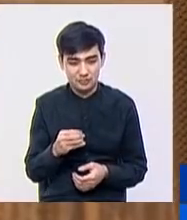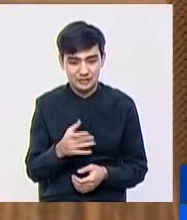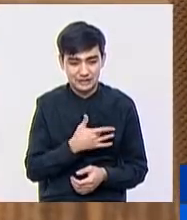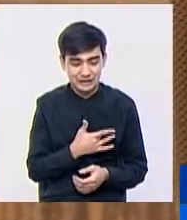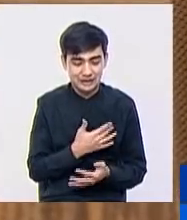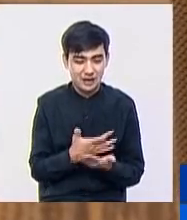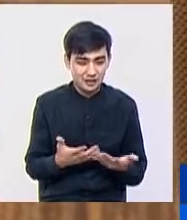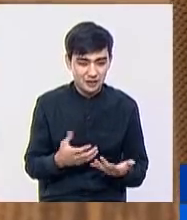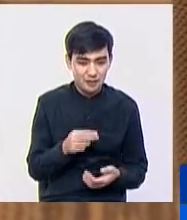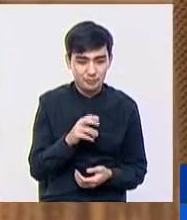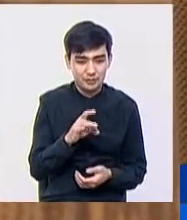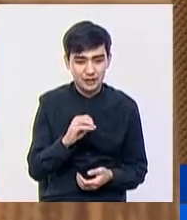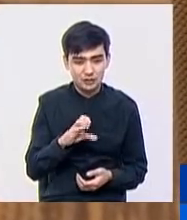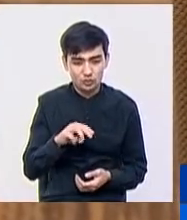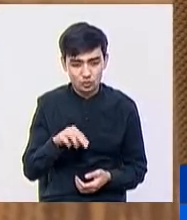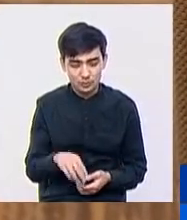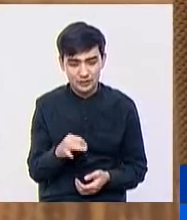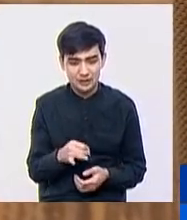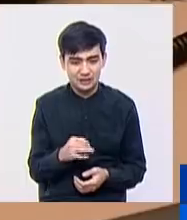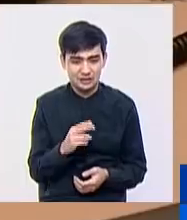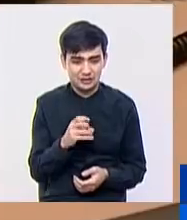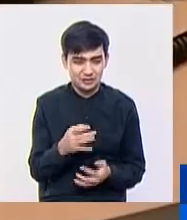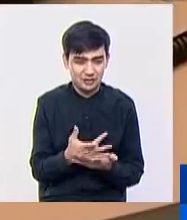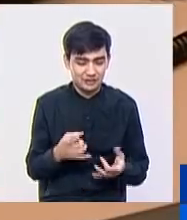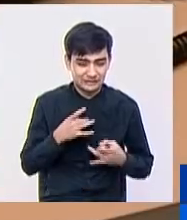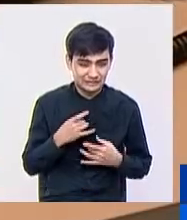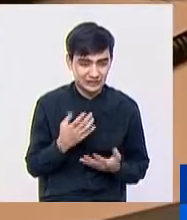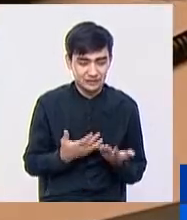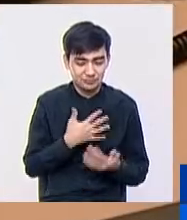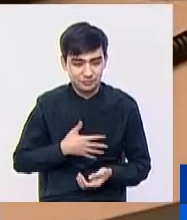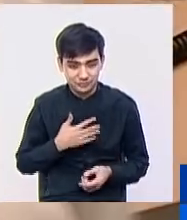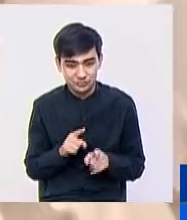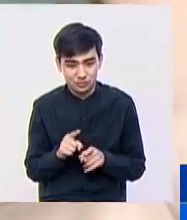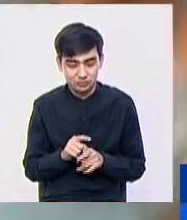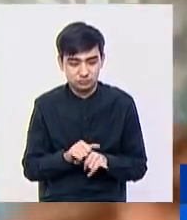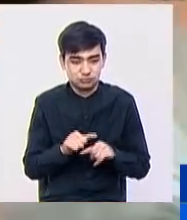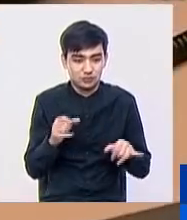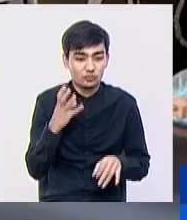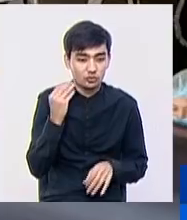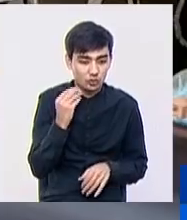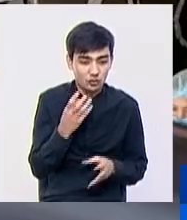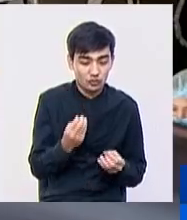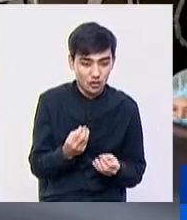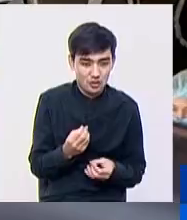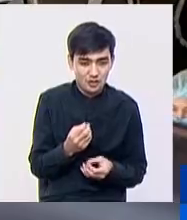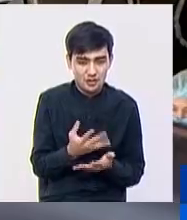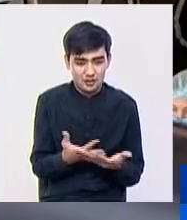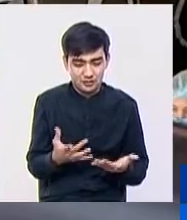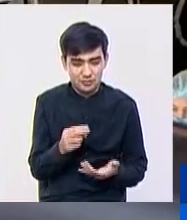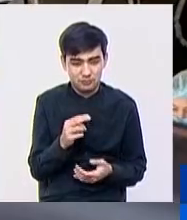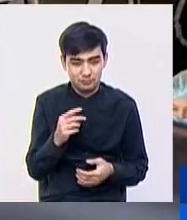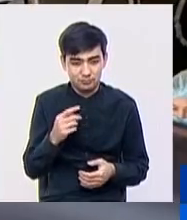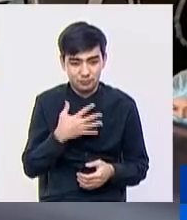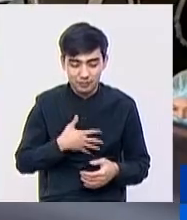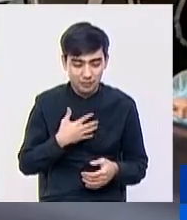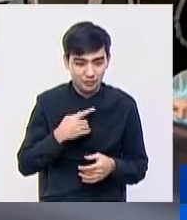сердечных приступов и гипертонических кризов на фоне стресса и беспокойства. Также увеличилось число панических атак. Однако сейчас,